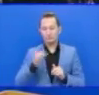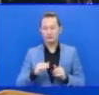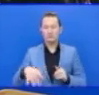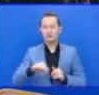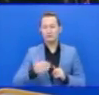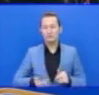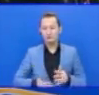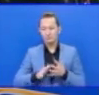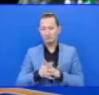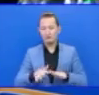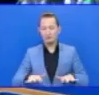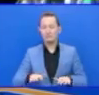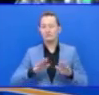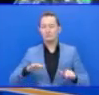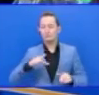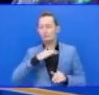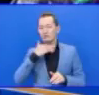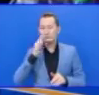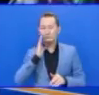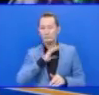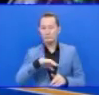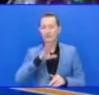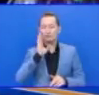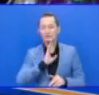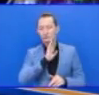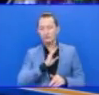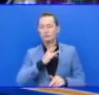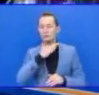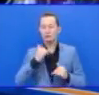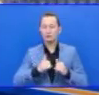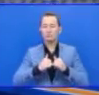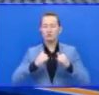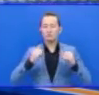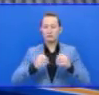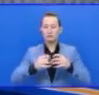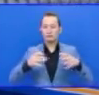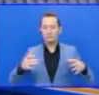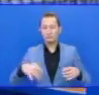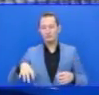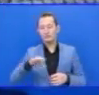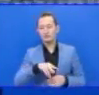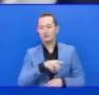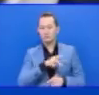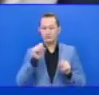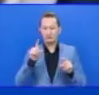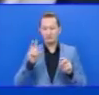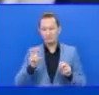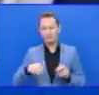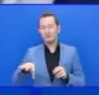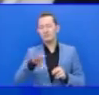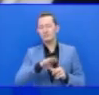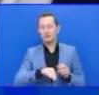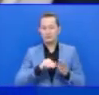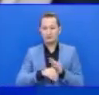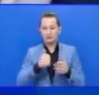тұрғыны бар ауданда. Көп балалы аналар қатары күн өткен сайын көбеюде. Алтын құрсақ иелері бұл сәбилерді марапат үшін